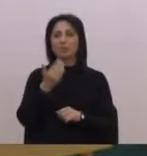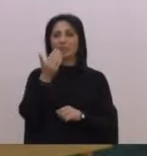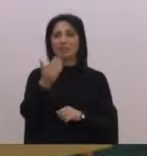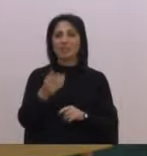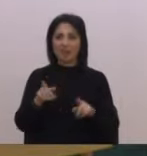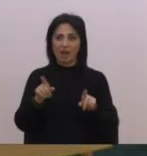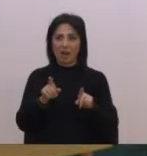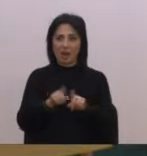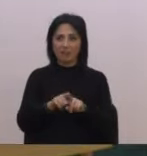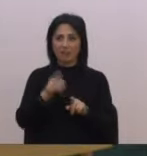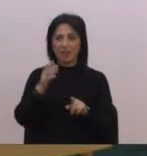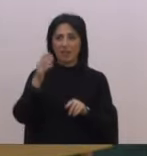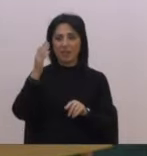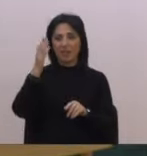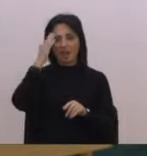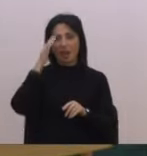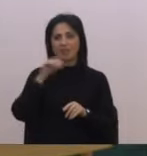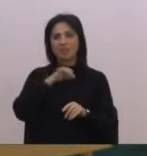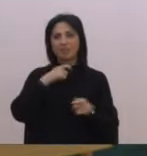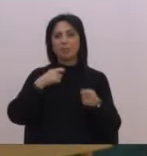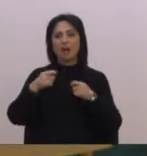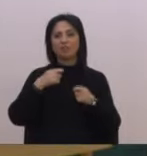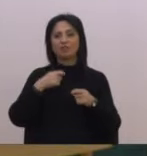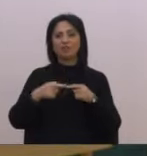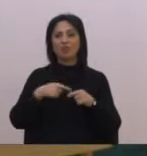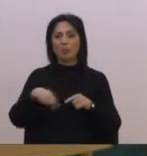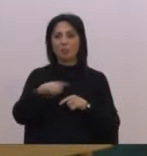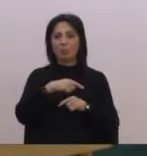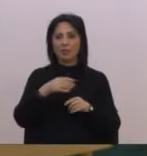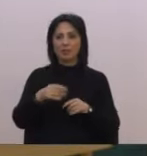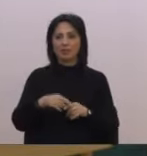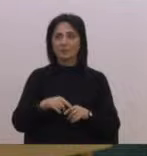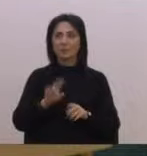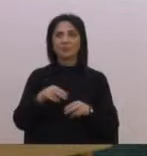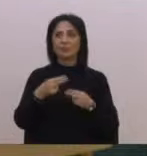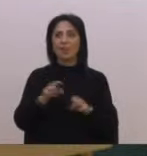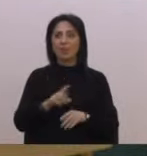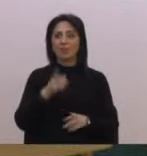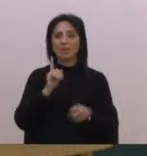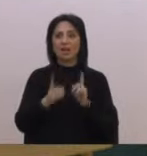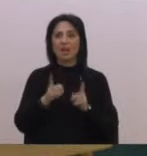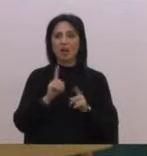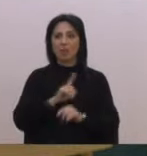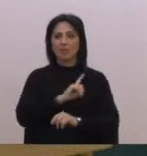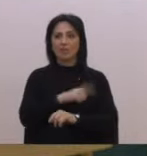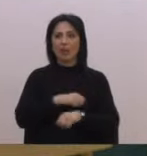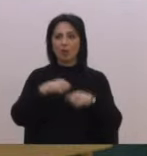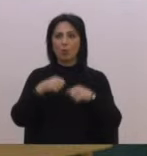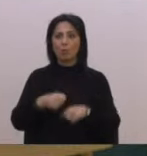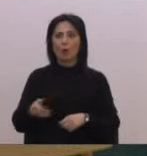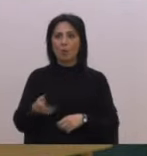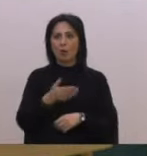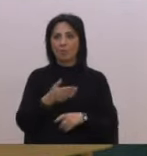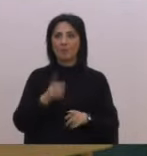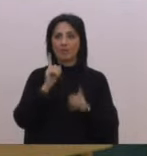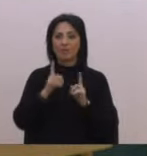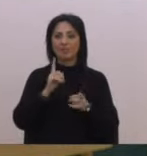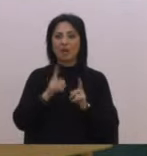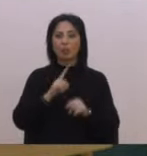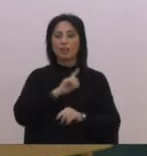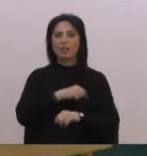ასე თავს იწონებთ ადგილობრივ თვითმმართველობაში, თუ მას არ მიეცით რეალური ძალაუფლება. Და რეალური